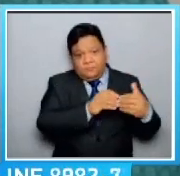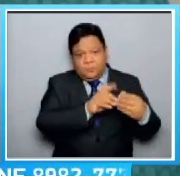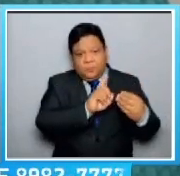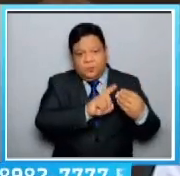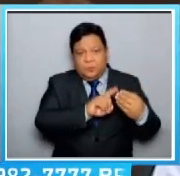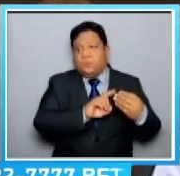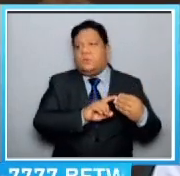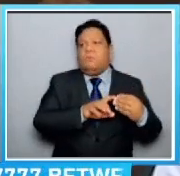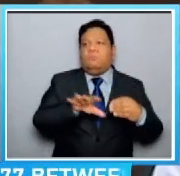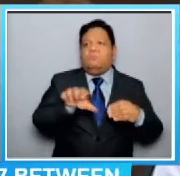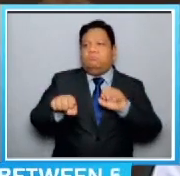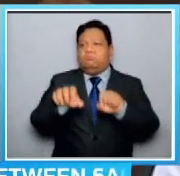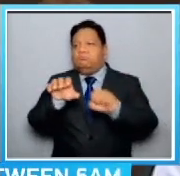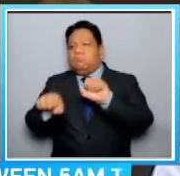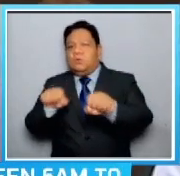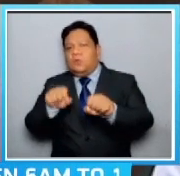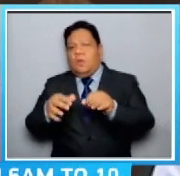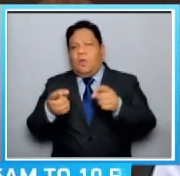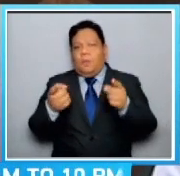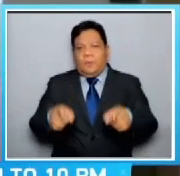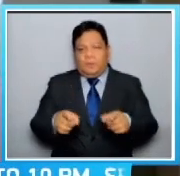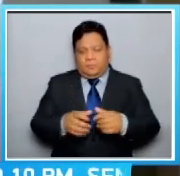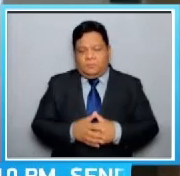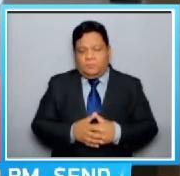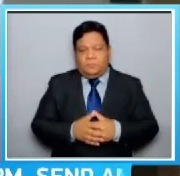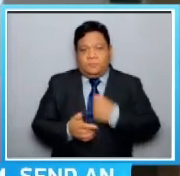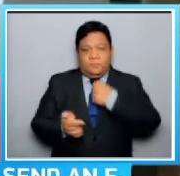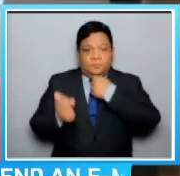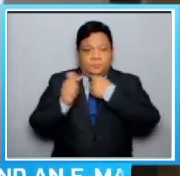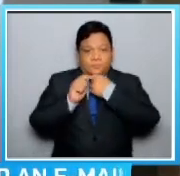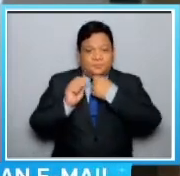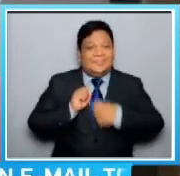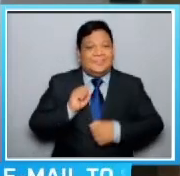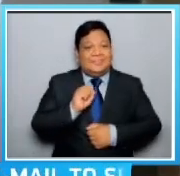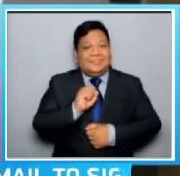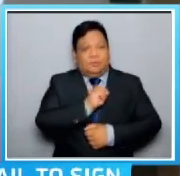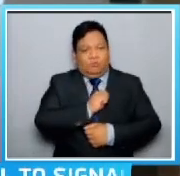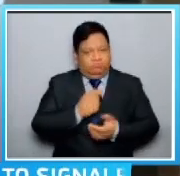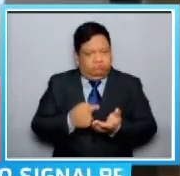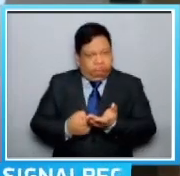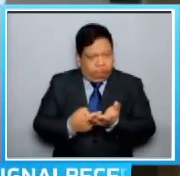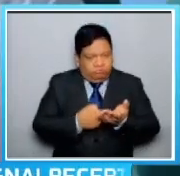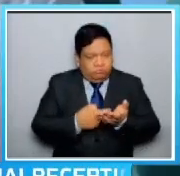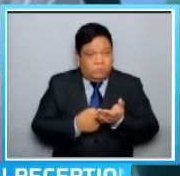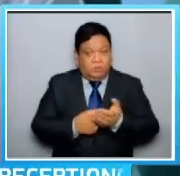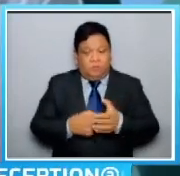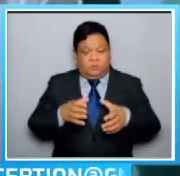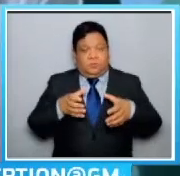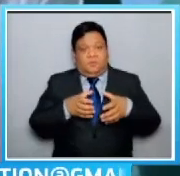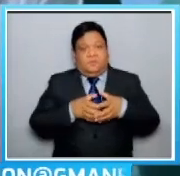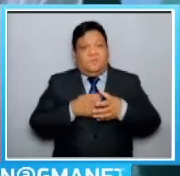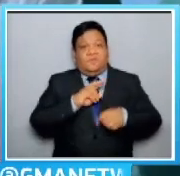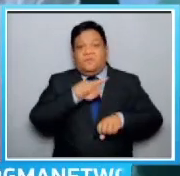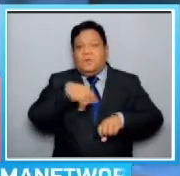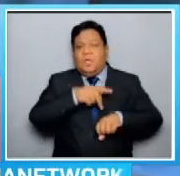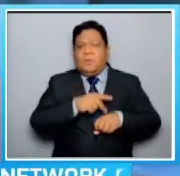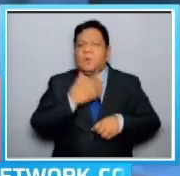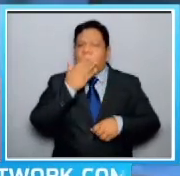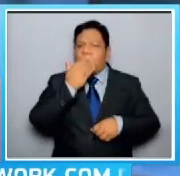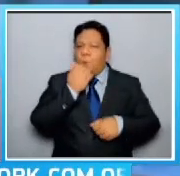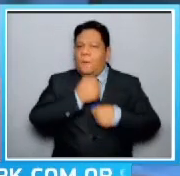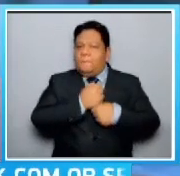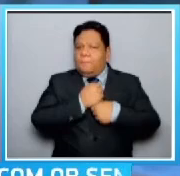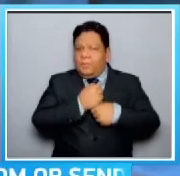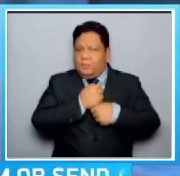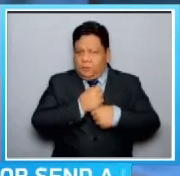going on. Sa pagdinig ng Senate Blue Ribbon Committee, inalmahan ng Philippine Sugar Millers Association ang sunod-sunod na inspeksyon ng Bureau